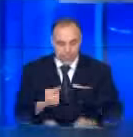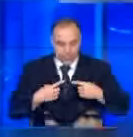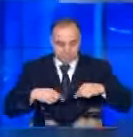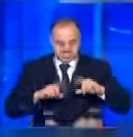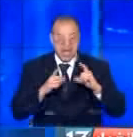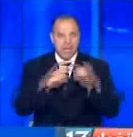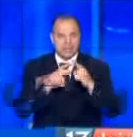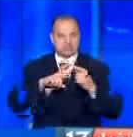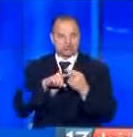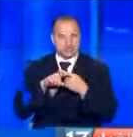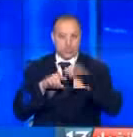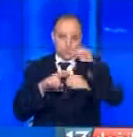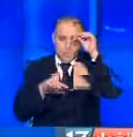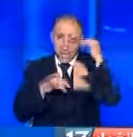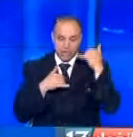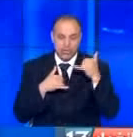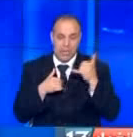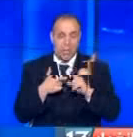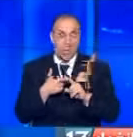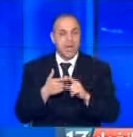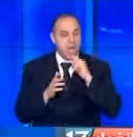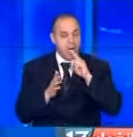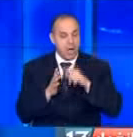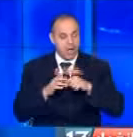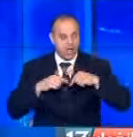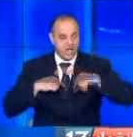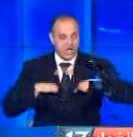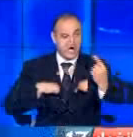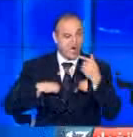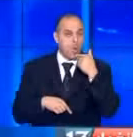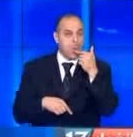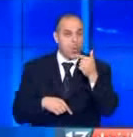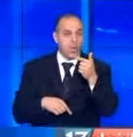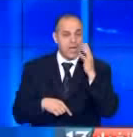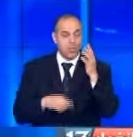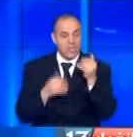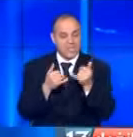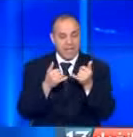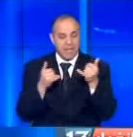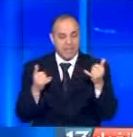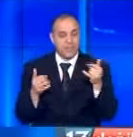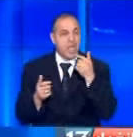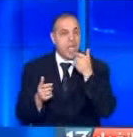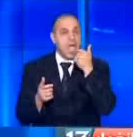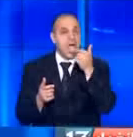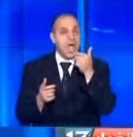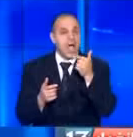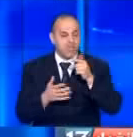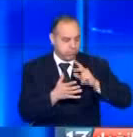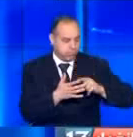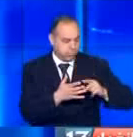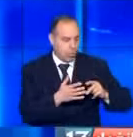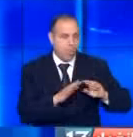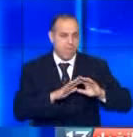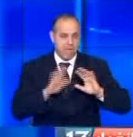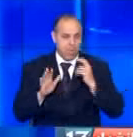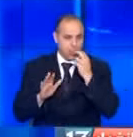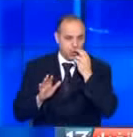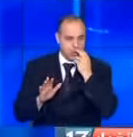إمضاء اتفاقية أمنية بين البلدين وتبحث وضعية المناطق الحدودية وضرورة تحسين ظروف العيش